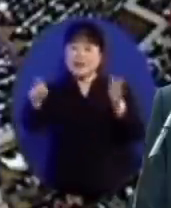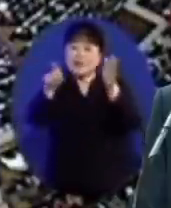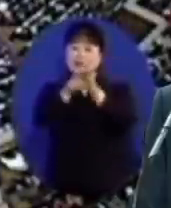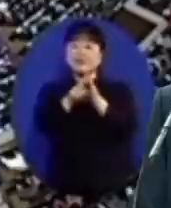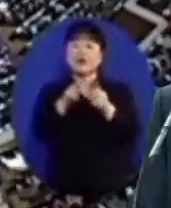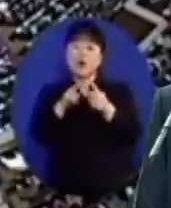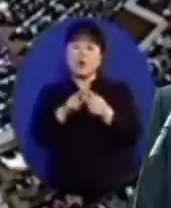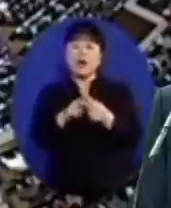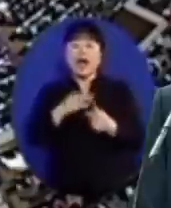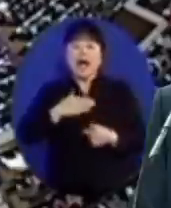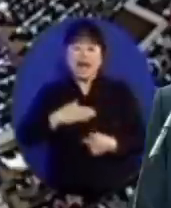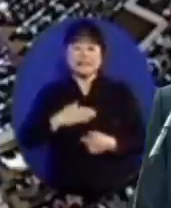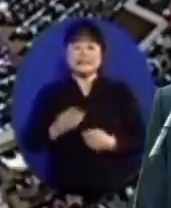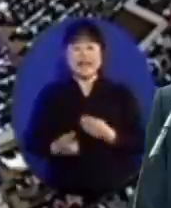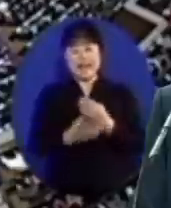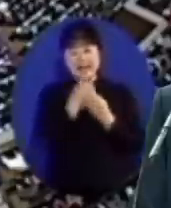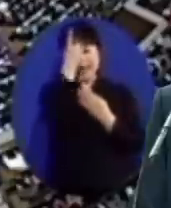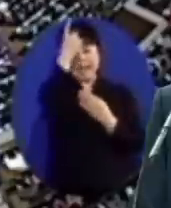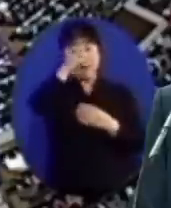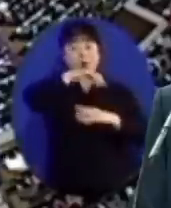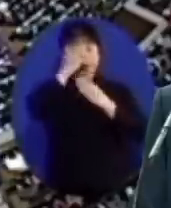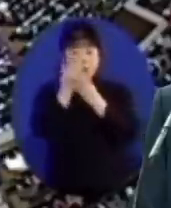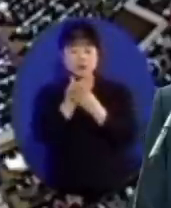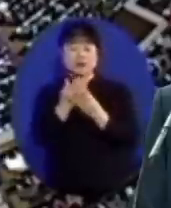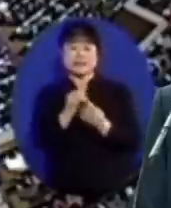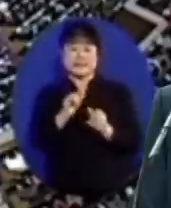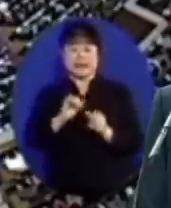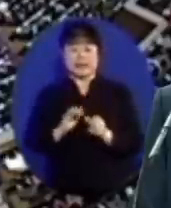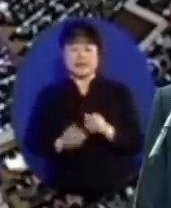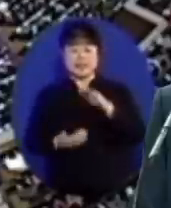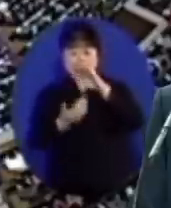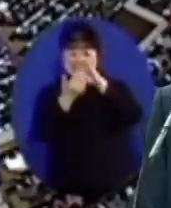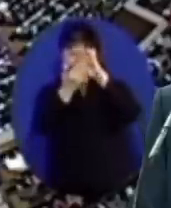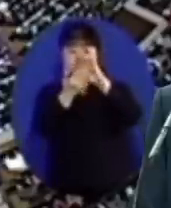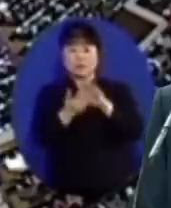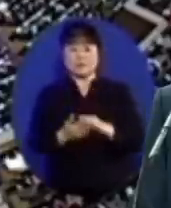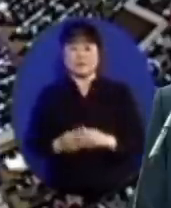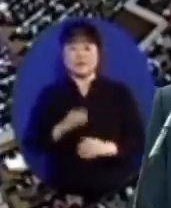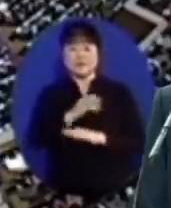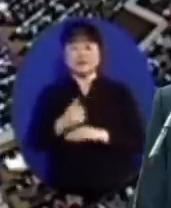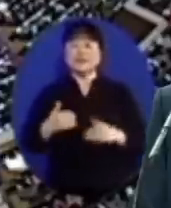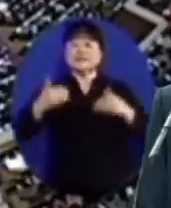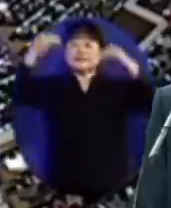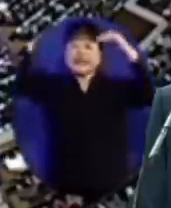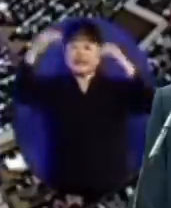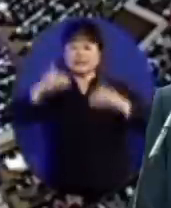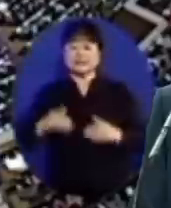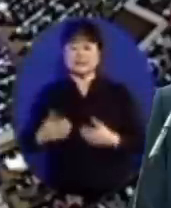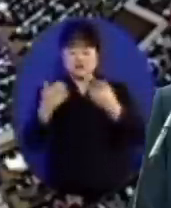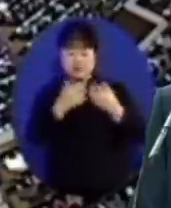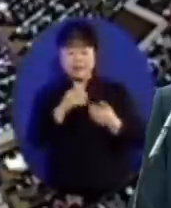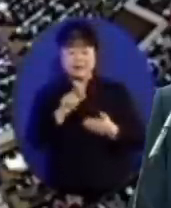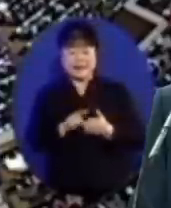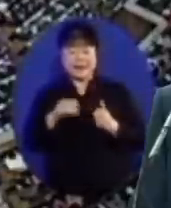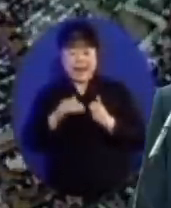것과 아는 일에 하나가 되어 온전한 사람을 이루어 그리스도의 장성한 분량에 충만한 데까지 이르리니. 오늘 여러분 가슴에 손을